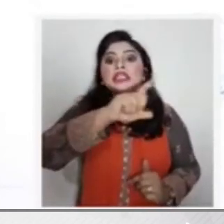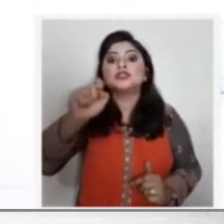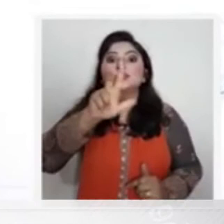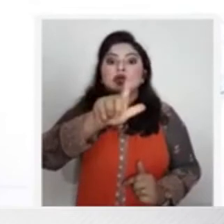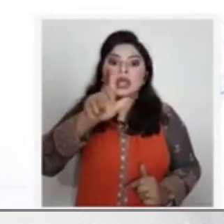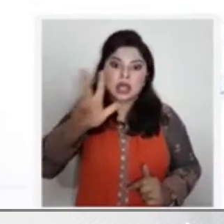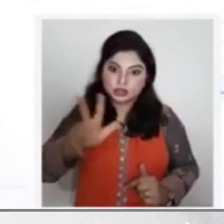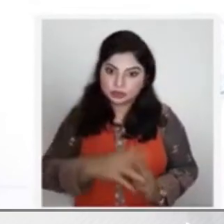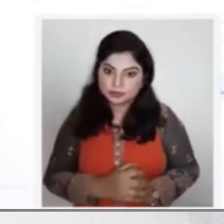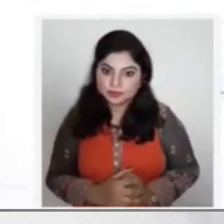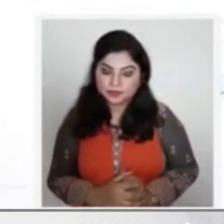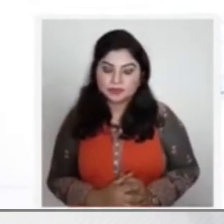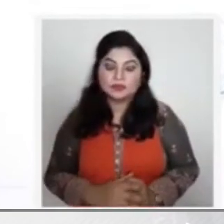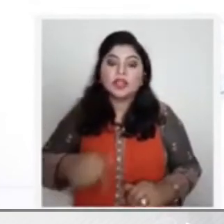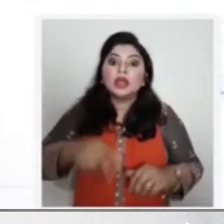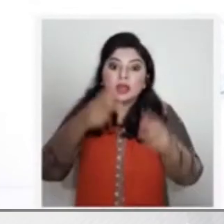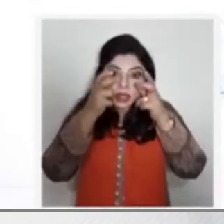পর্যন্ত কোয়ারেন্টাইন থেকে মুক্ত হয়েছেন